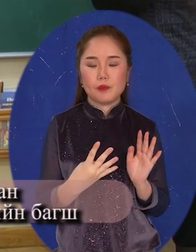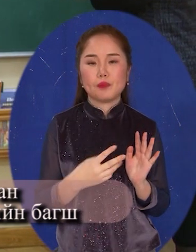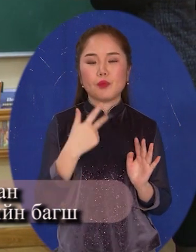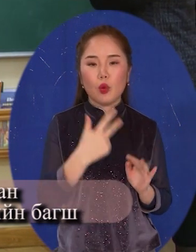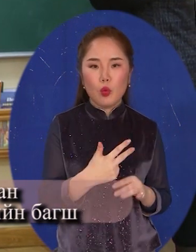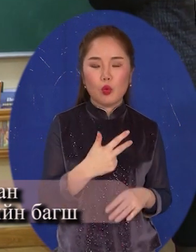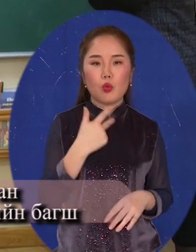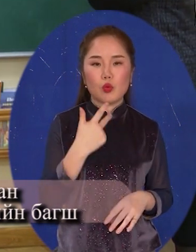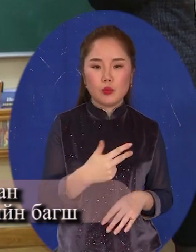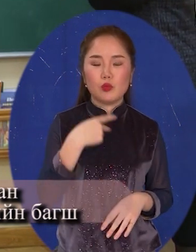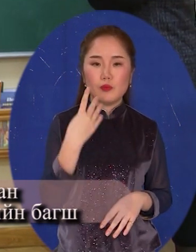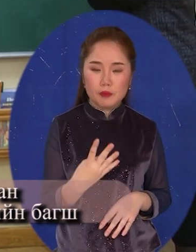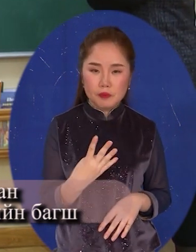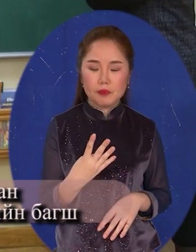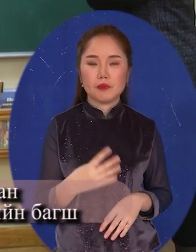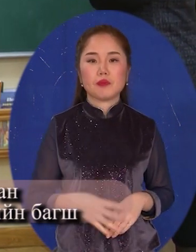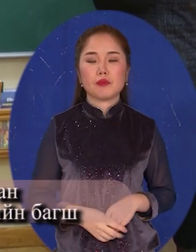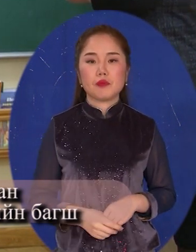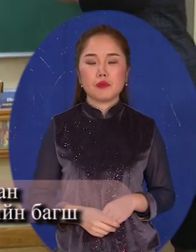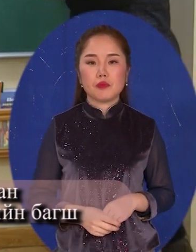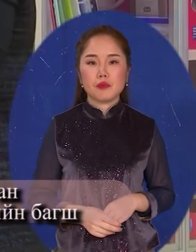354'ten 10'da азайтқанда 344,